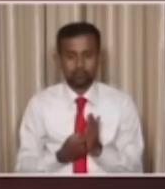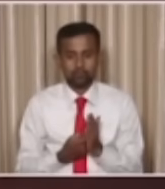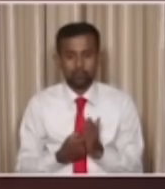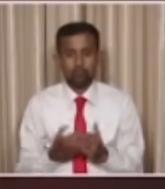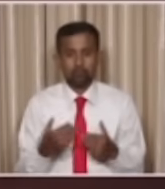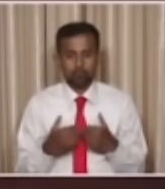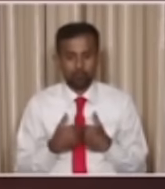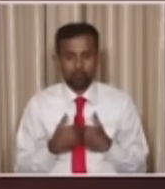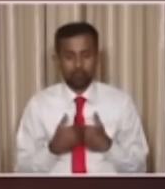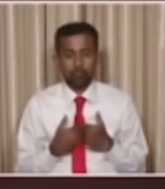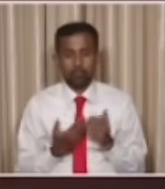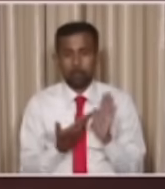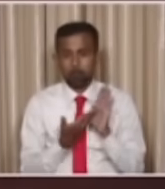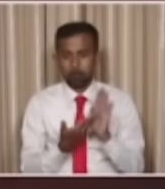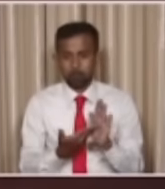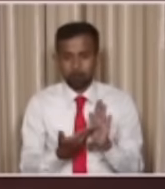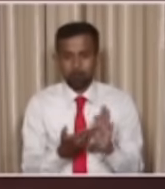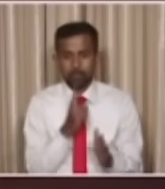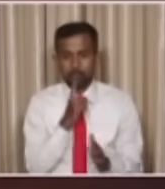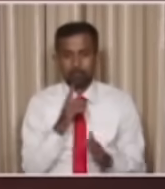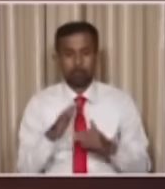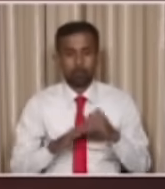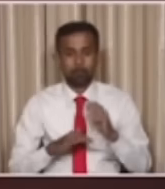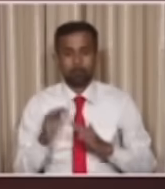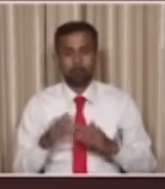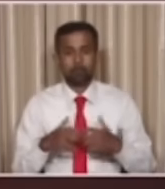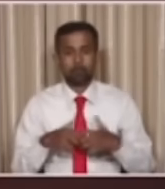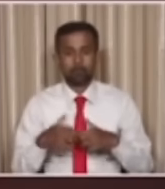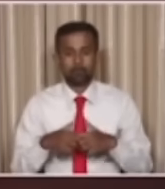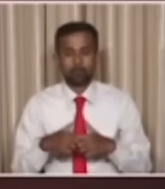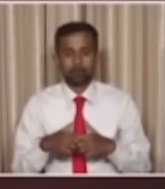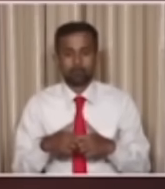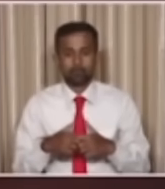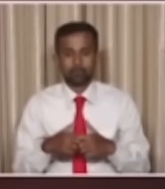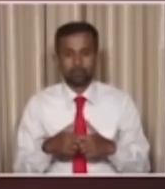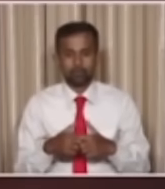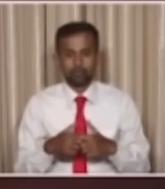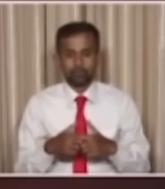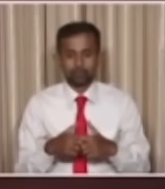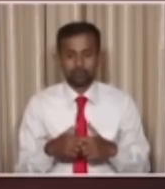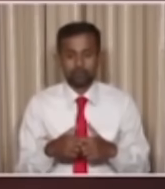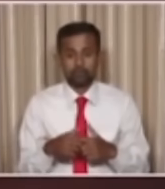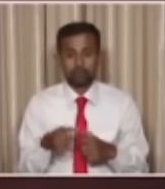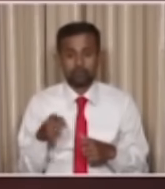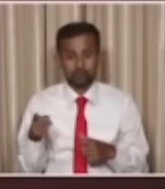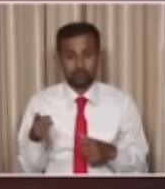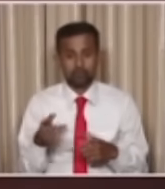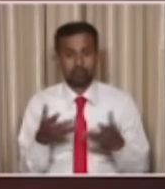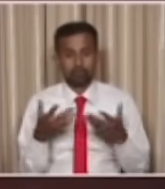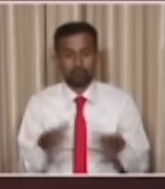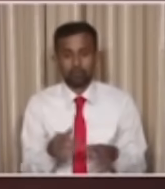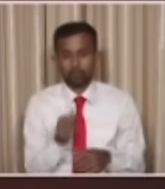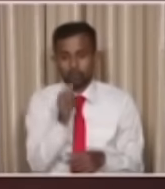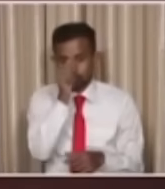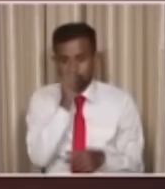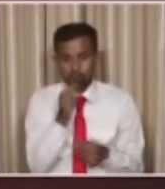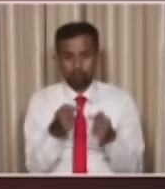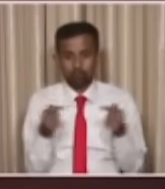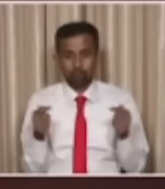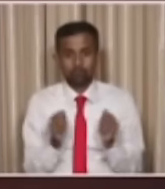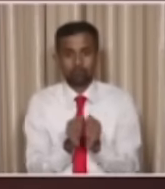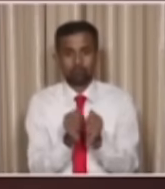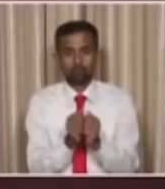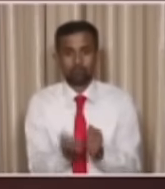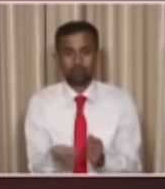මම පෙන්නලා දුන්නේ මේකේ තියෙන ප්‍රායෝගික ගැටලුව ඒ ආයතනයේ සිද්ධ වෙච්ච දූෂණ වලට විරුද්ධව කටයුතු